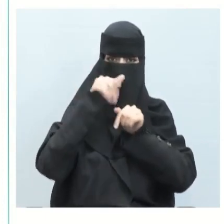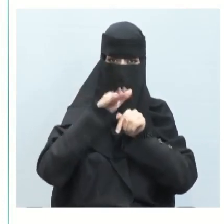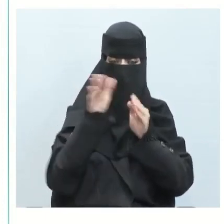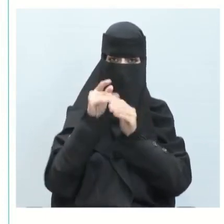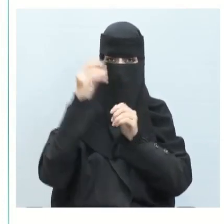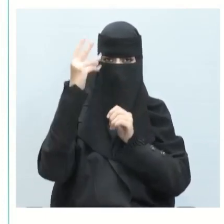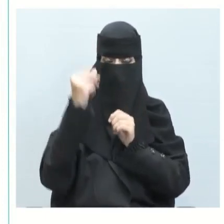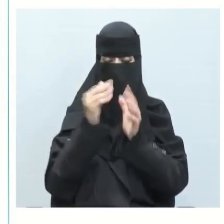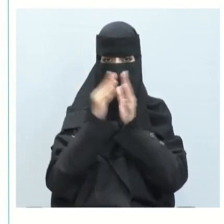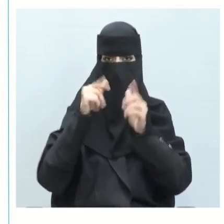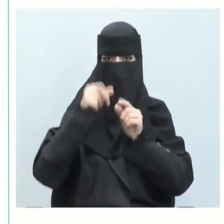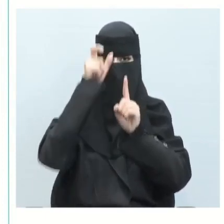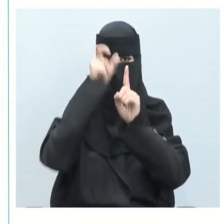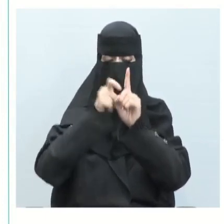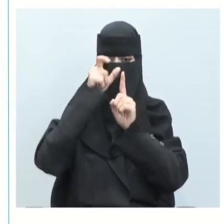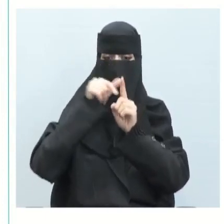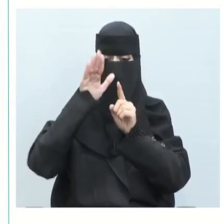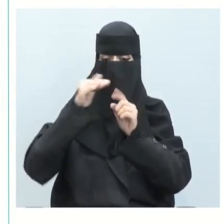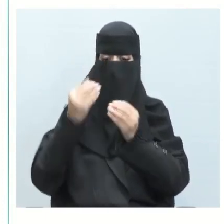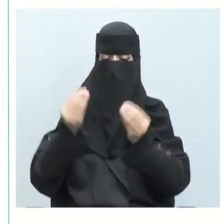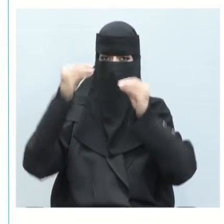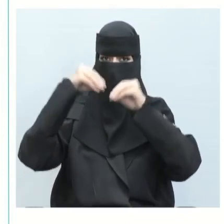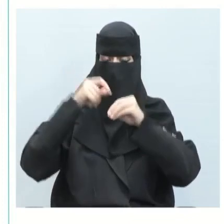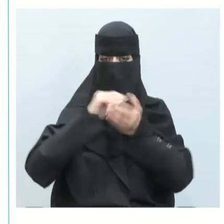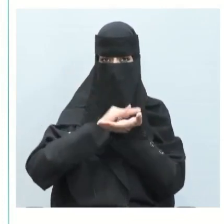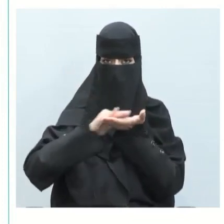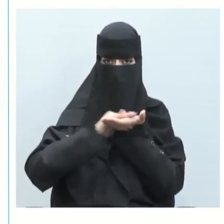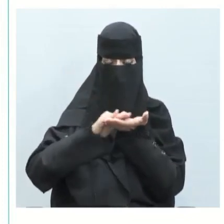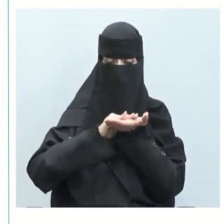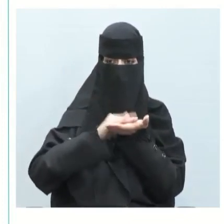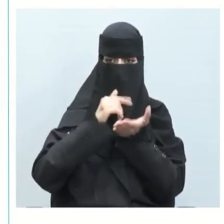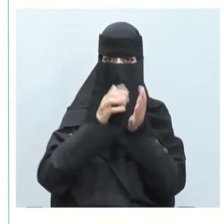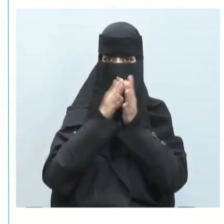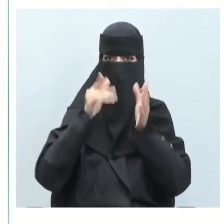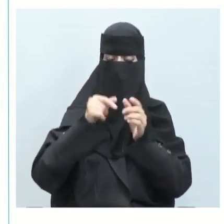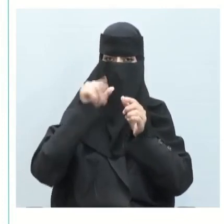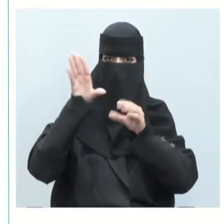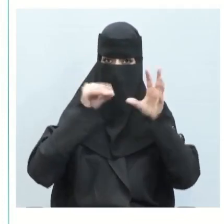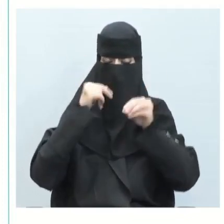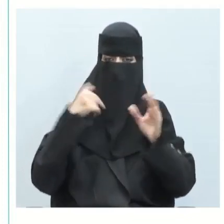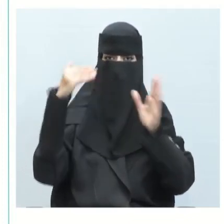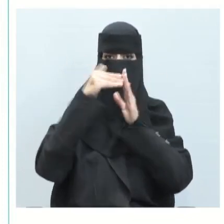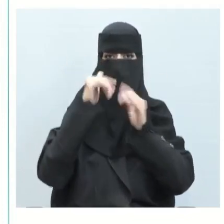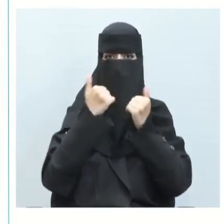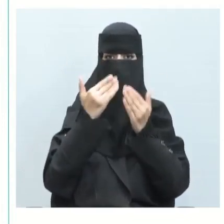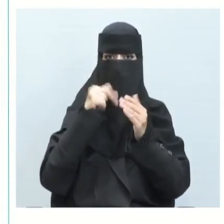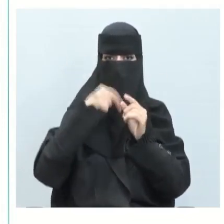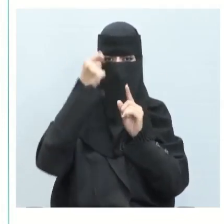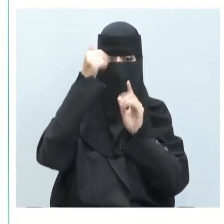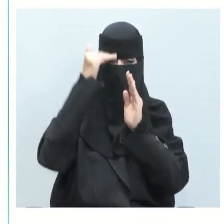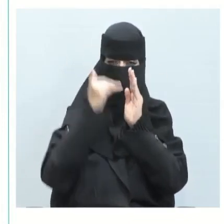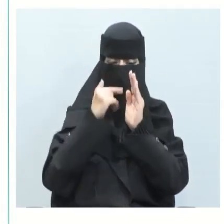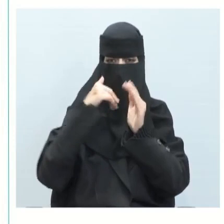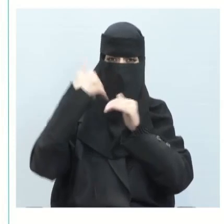لدي عدد اكبر من العملاء اذا سيجعل هنالك قاعده كبيره في السوق حتى لو كان السعر منخفض